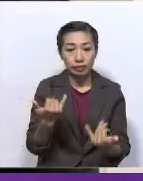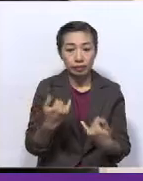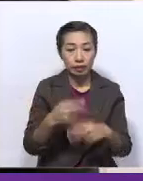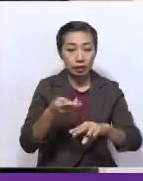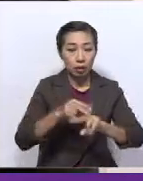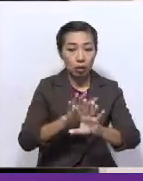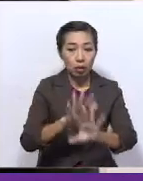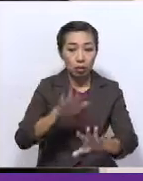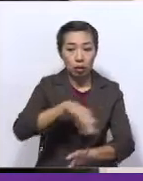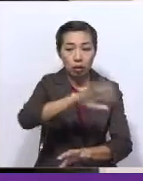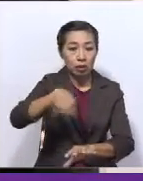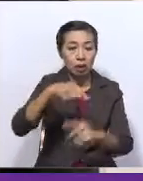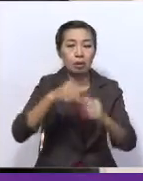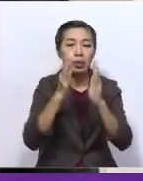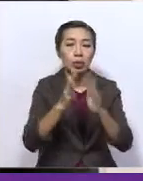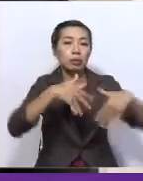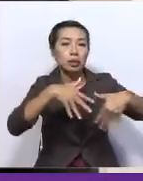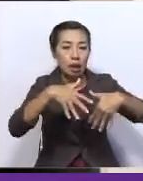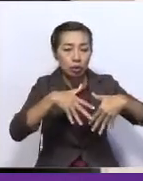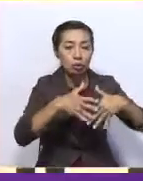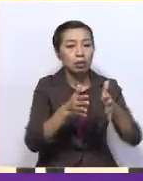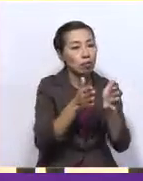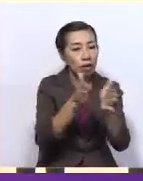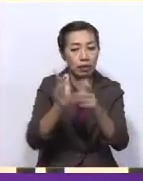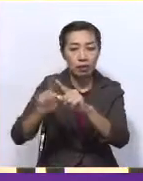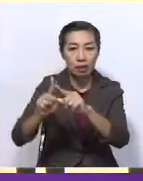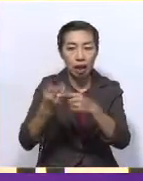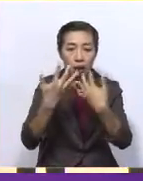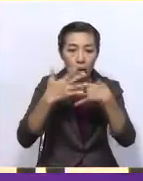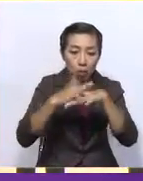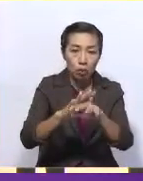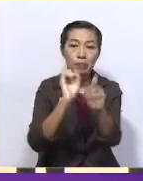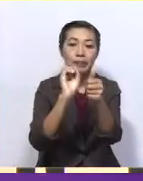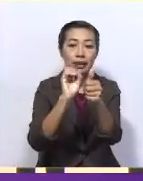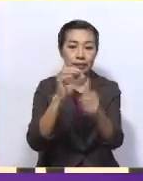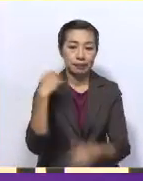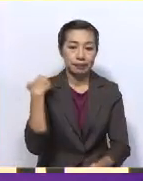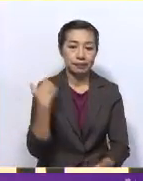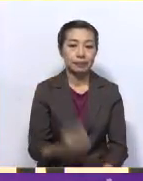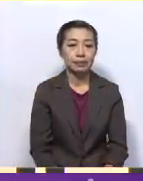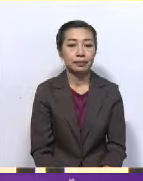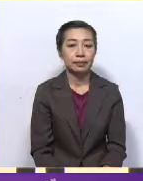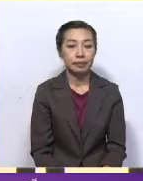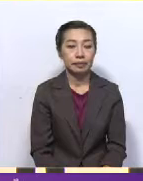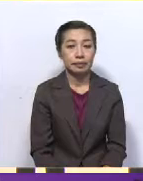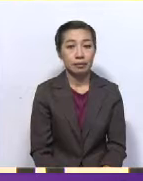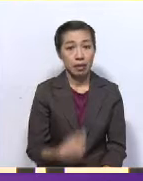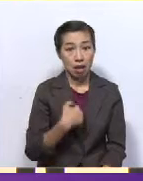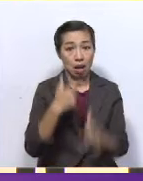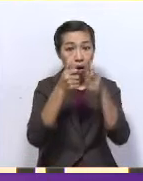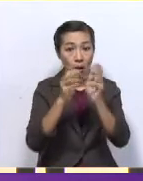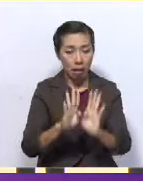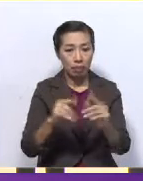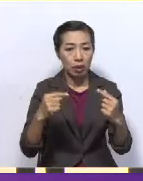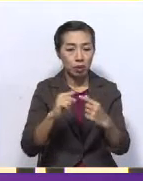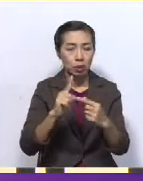นพี่น้องประชาชนและทุกภาคส่วนนะคะที่มามีส่วนร่วมในการข้อคิดเห็นเสนอแนะค่ะ ออกแบบเอาไว้ว่าเ